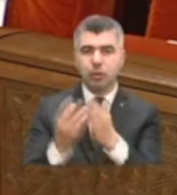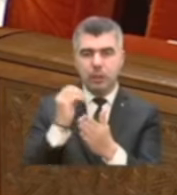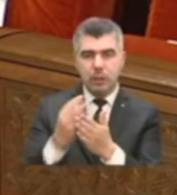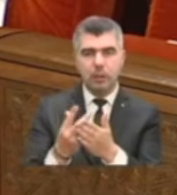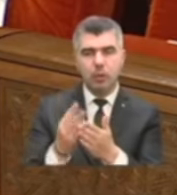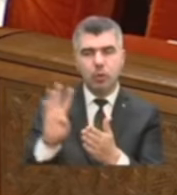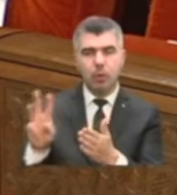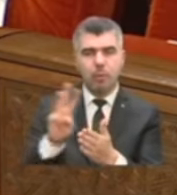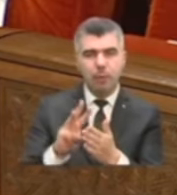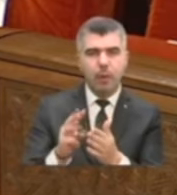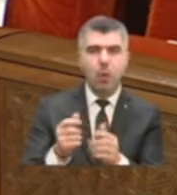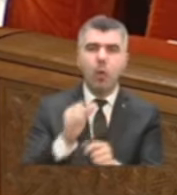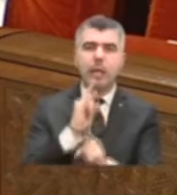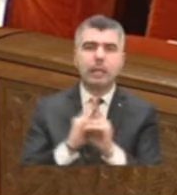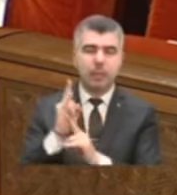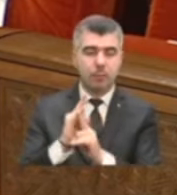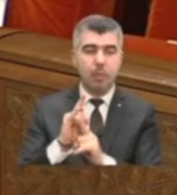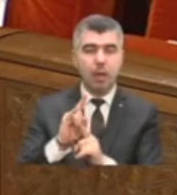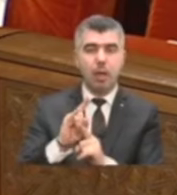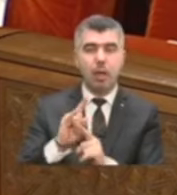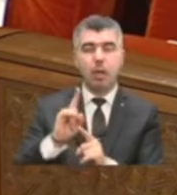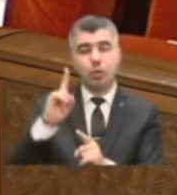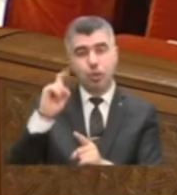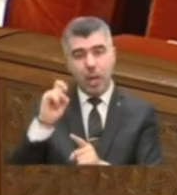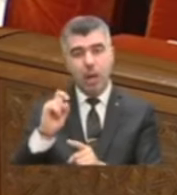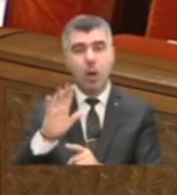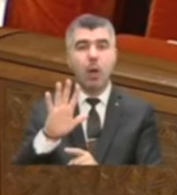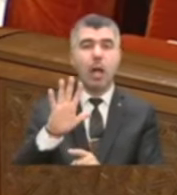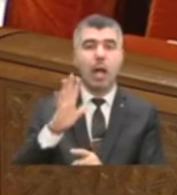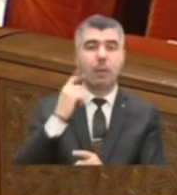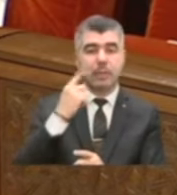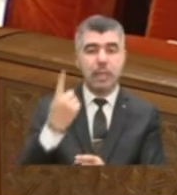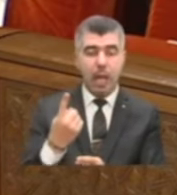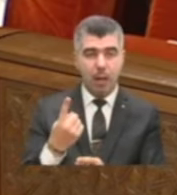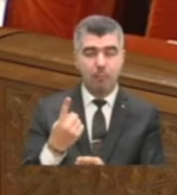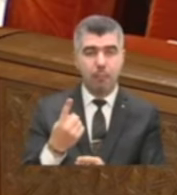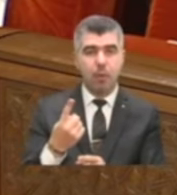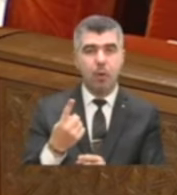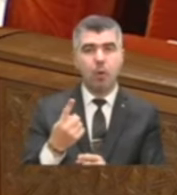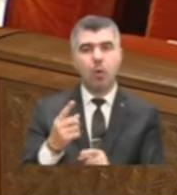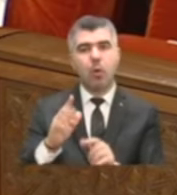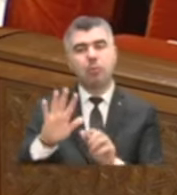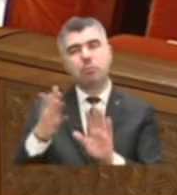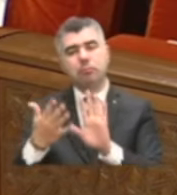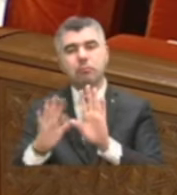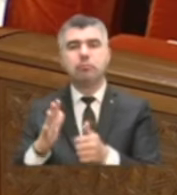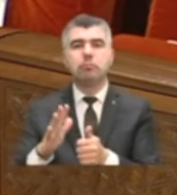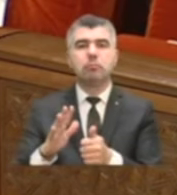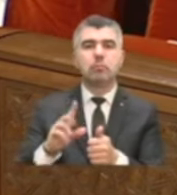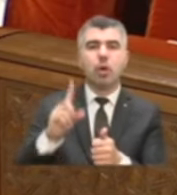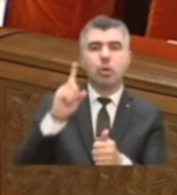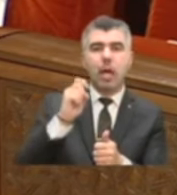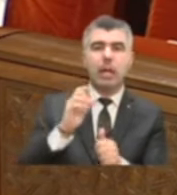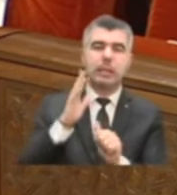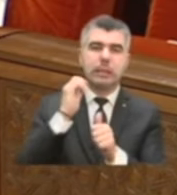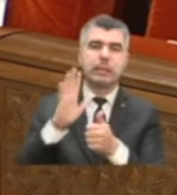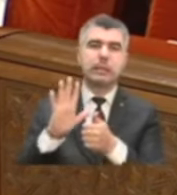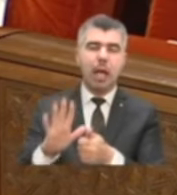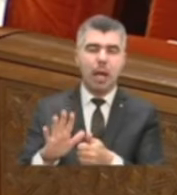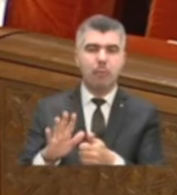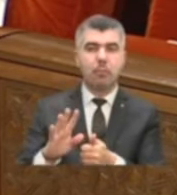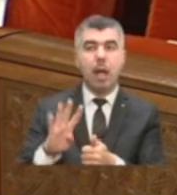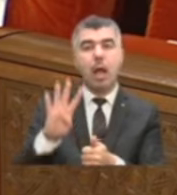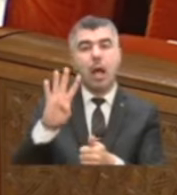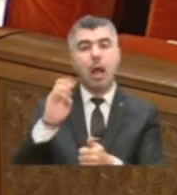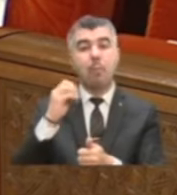تياخذ ما بين 35 يوم و 65 يوم باش تكون عندك كاتيجوري جديدة. بالطبع بعض المرات تيوقعوا مشكلات دقيقة، يقدر يبقى 4 شهور 5